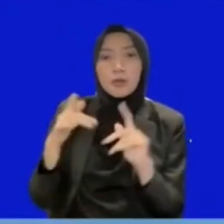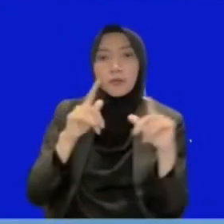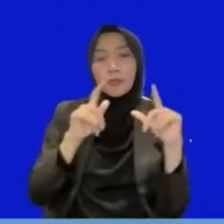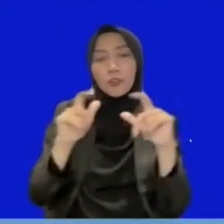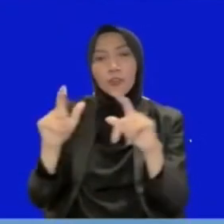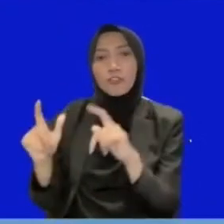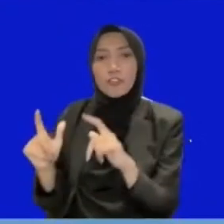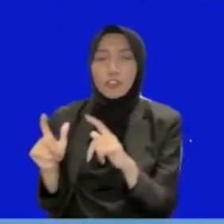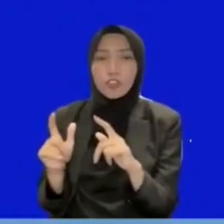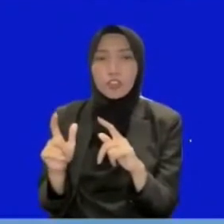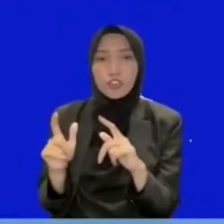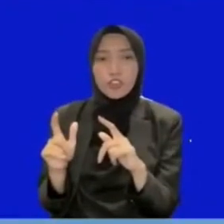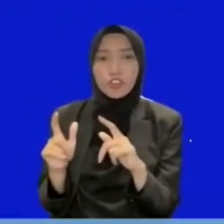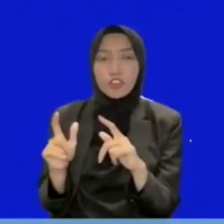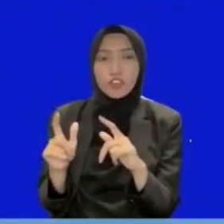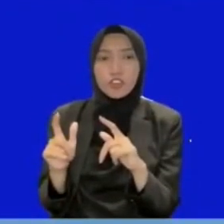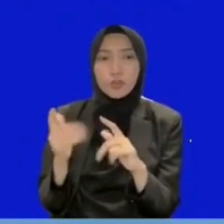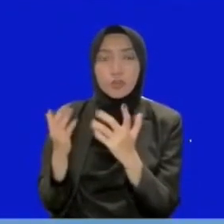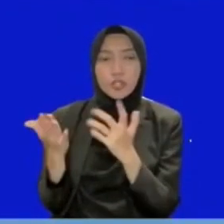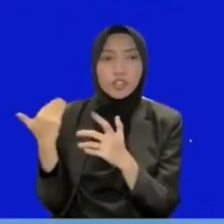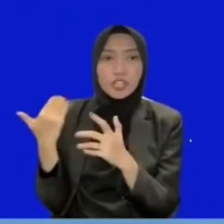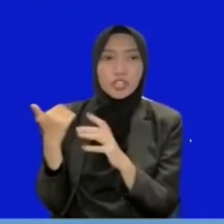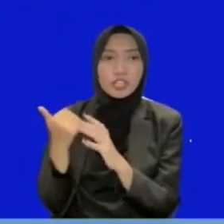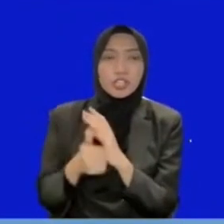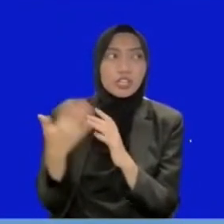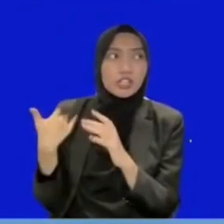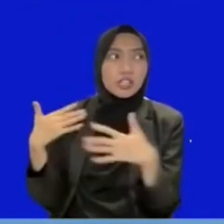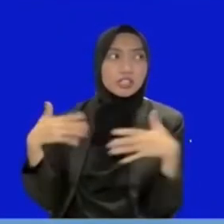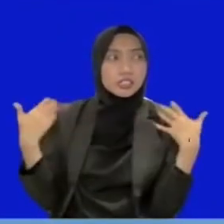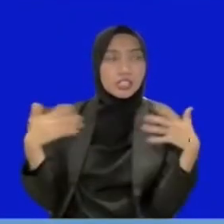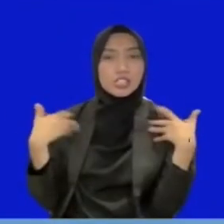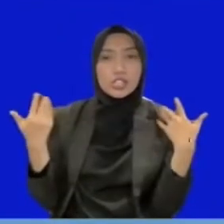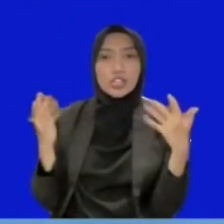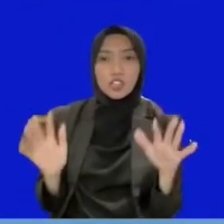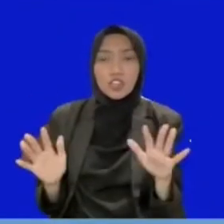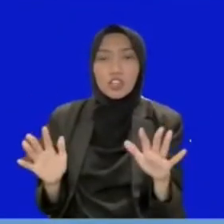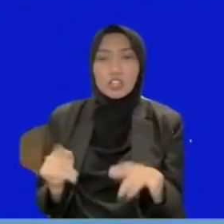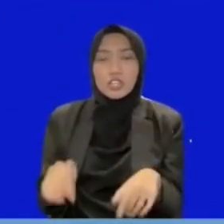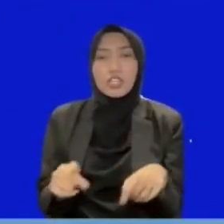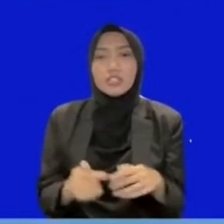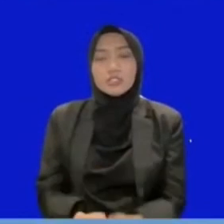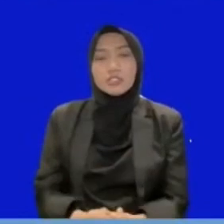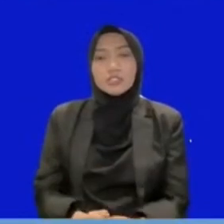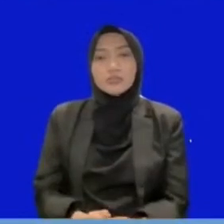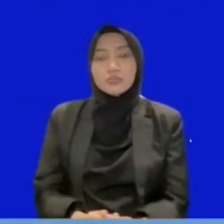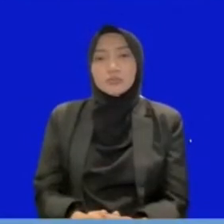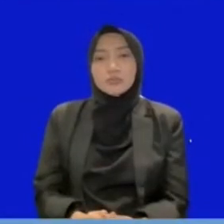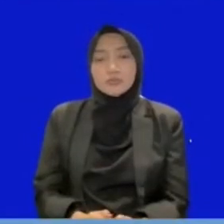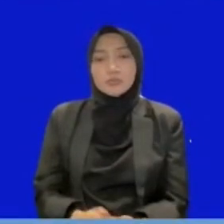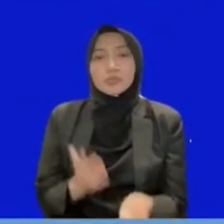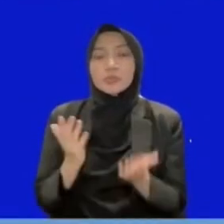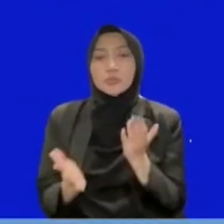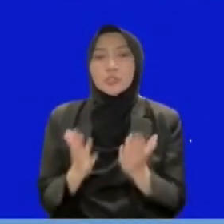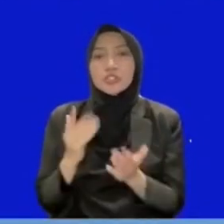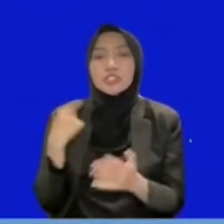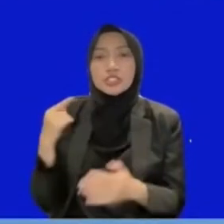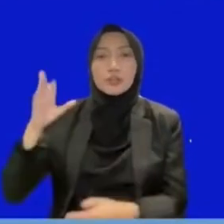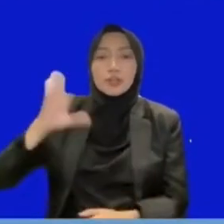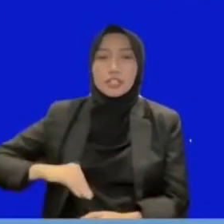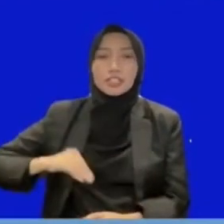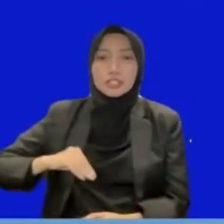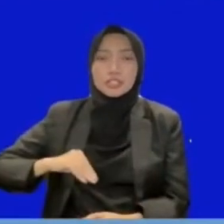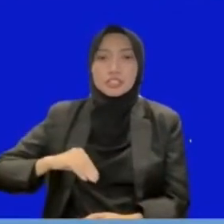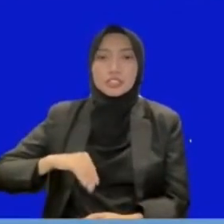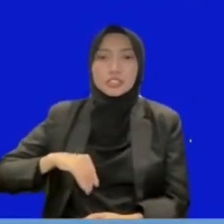yang ini mungkin tadi yang event tadi adalah senang-senangnya gitu. Nah, ini yang mungkin setiap hari gitu ya